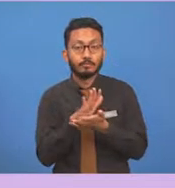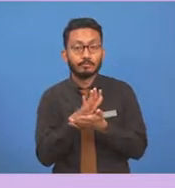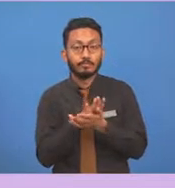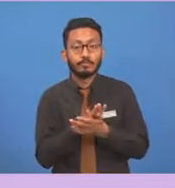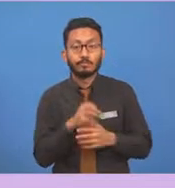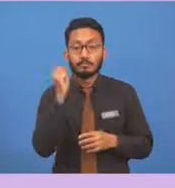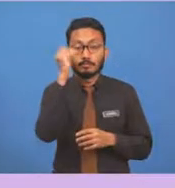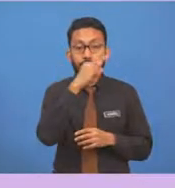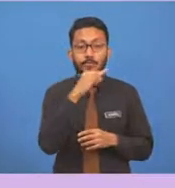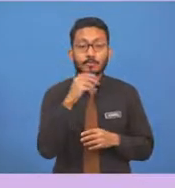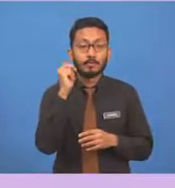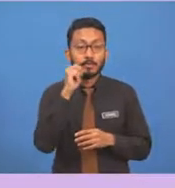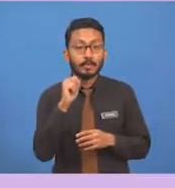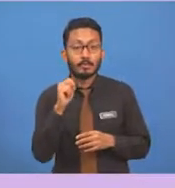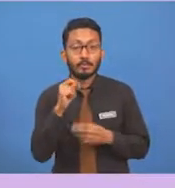yang mulia.